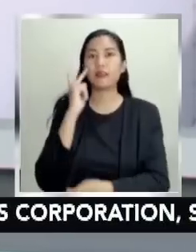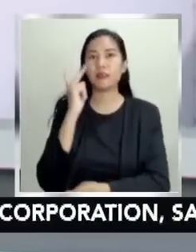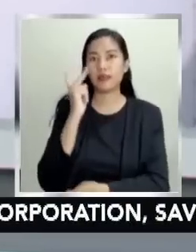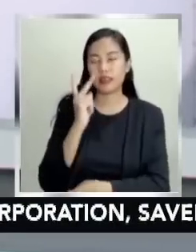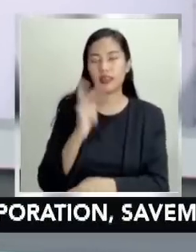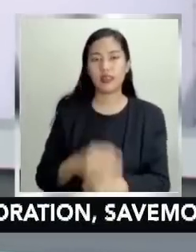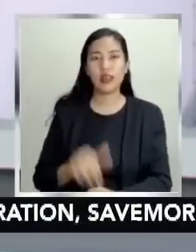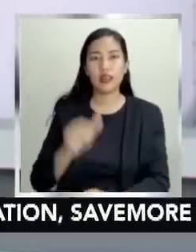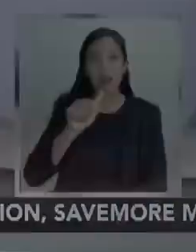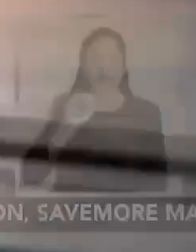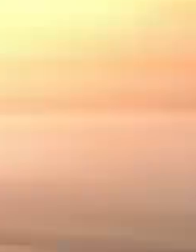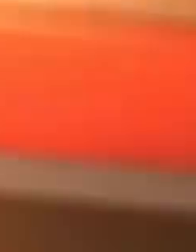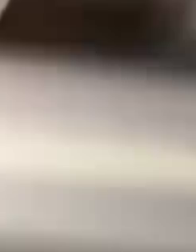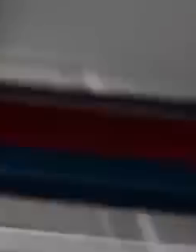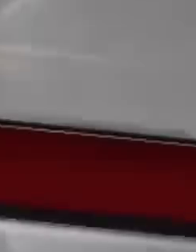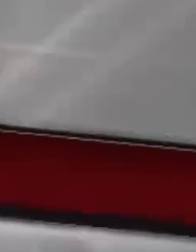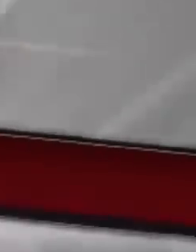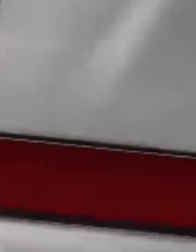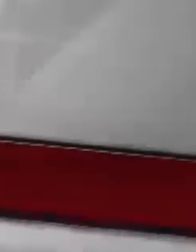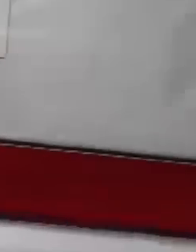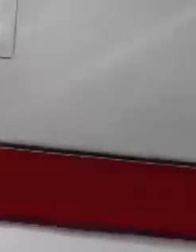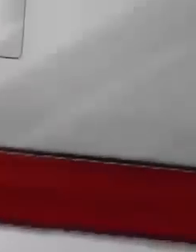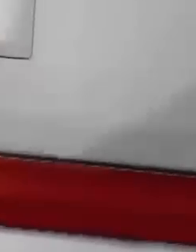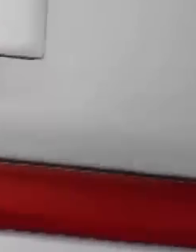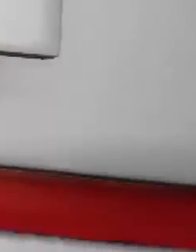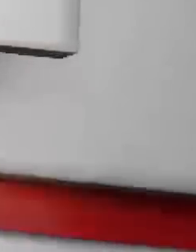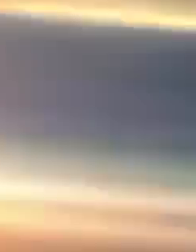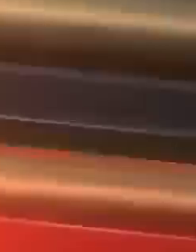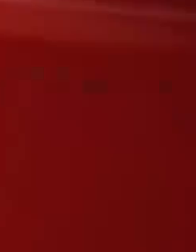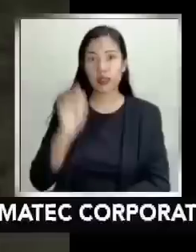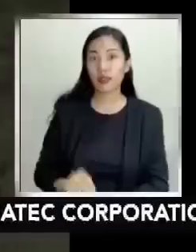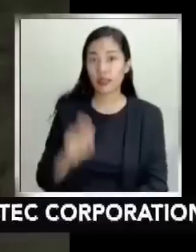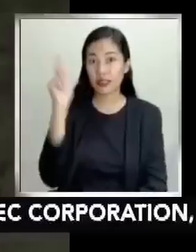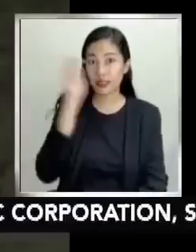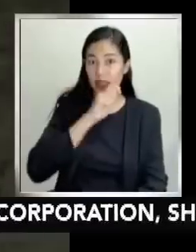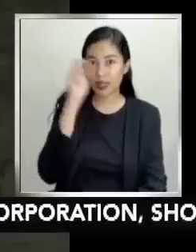GMA Regional TV Balitang Southern Tagalog. Andrew?